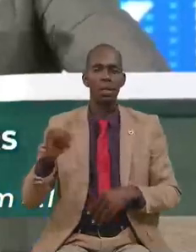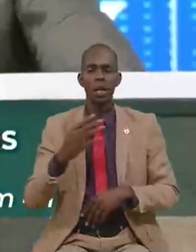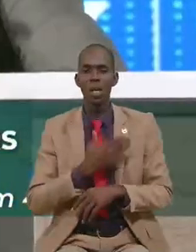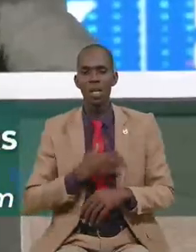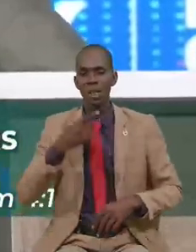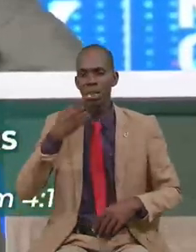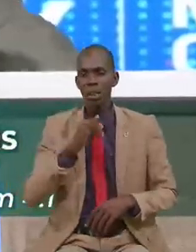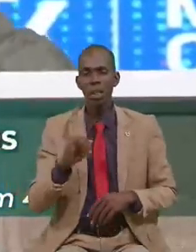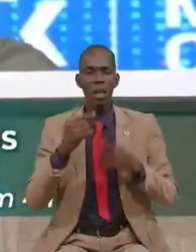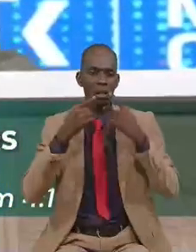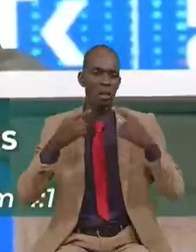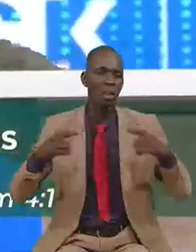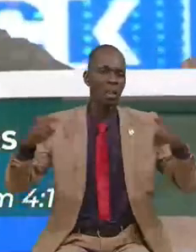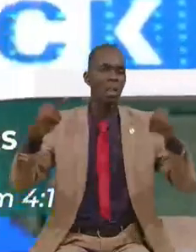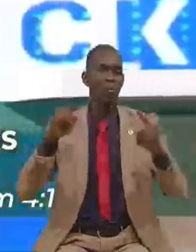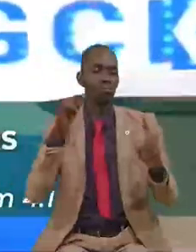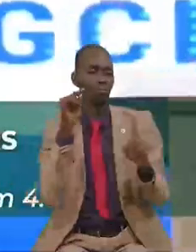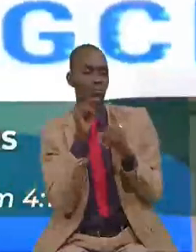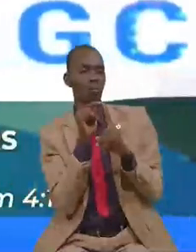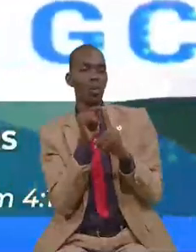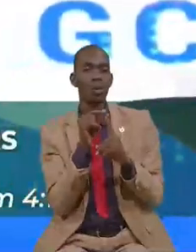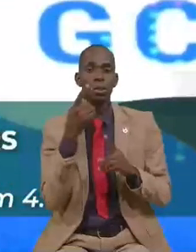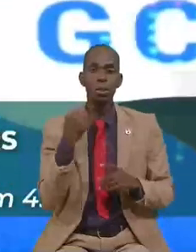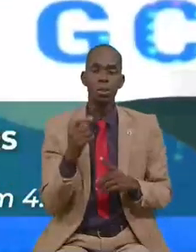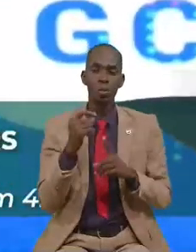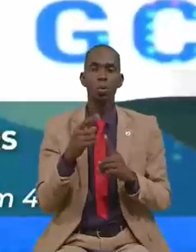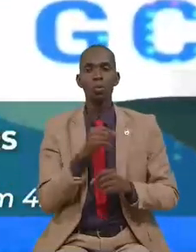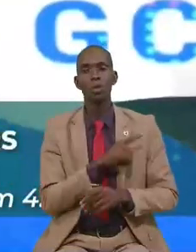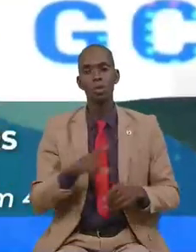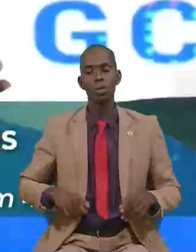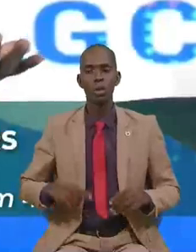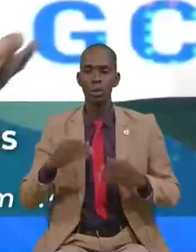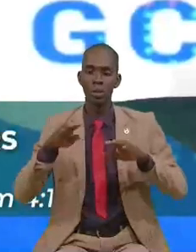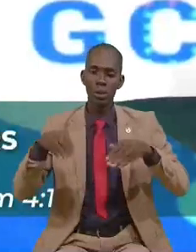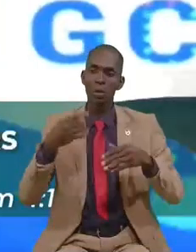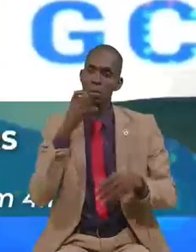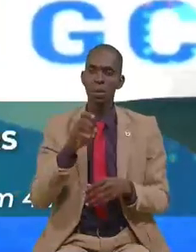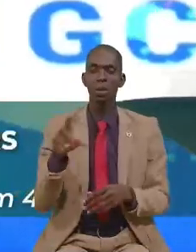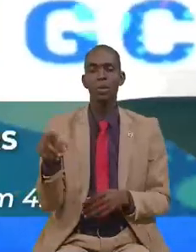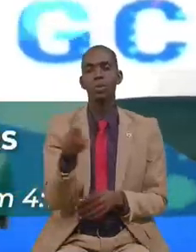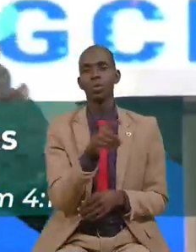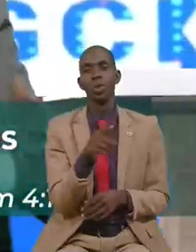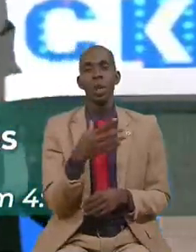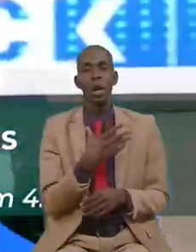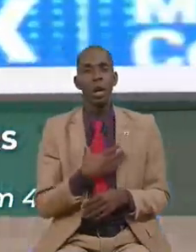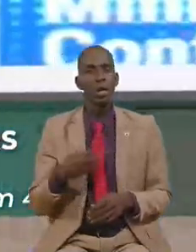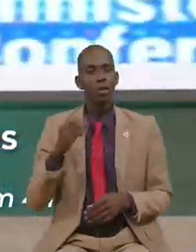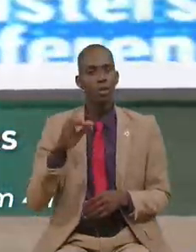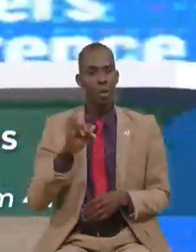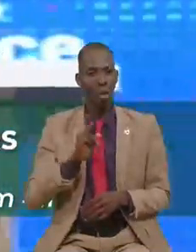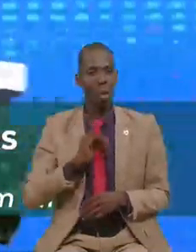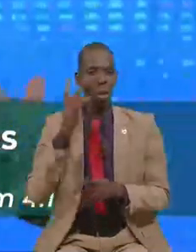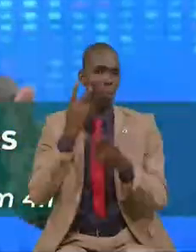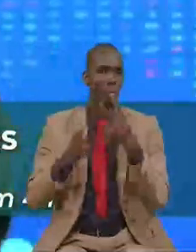déclarer exactement ce que Dieu a commandé. Ainsi, je prophétisais selon l'ordre que j'avais